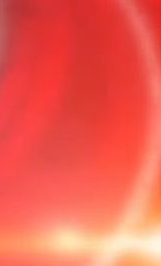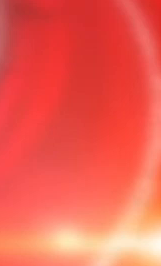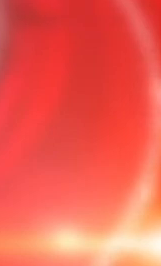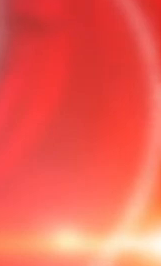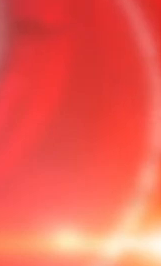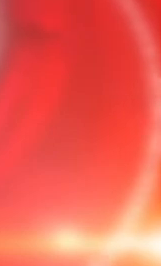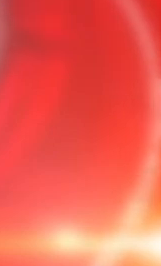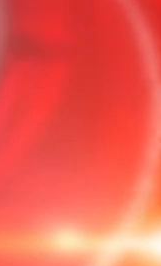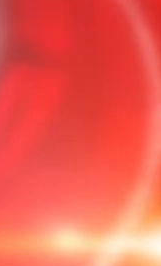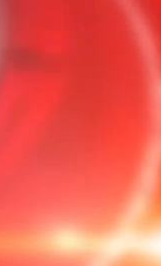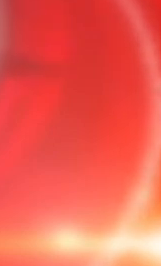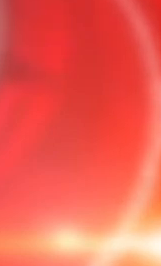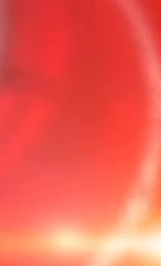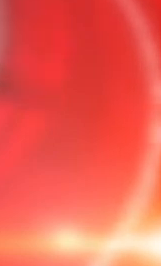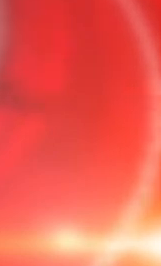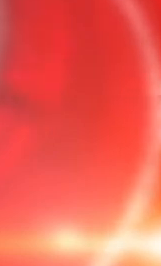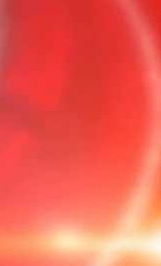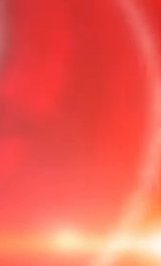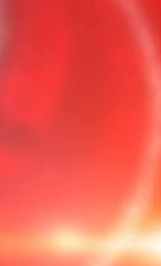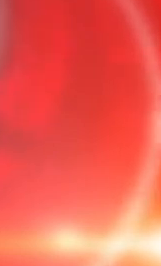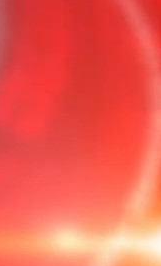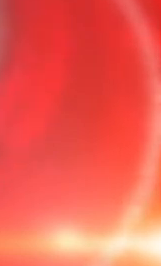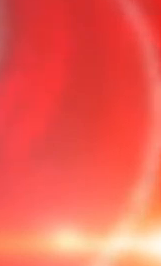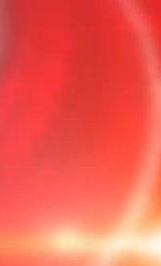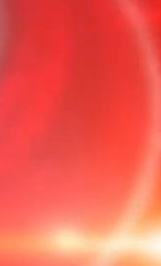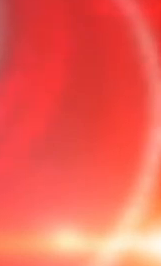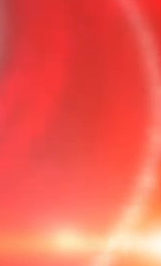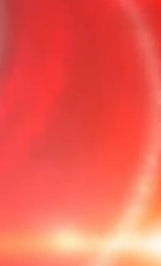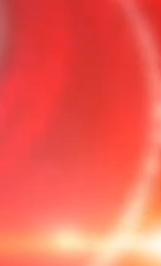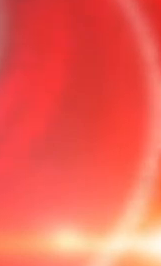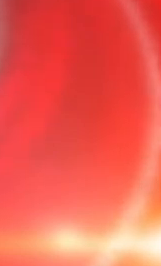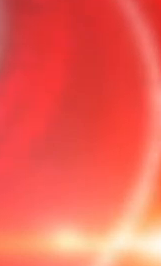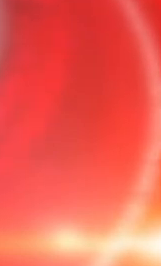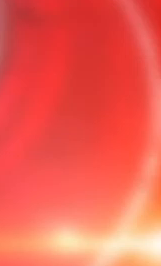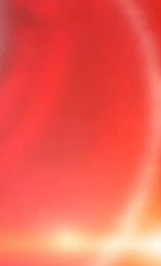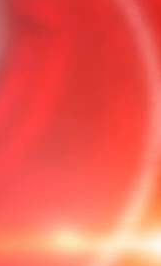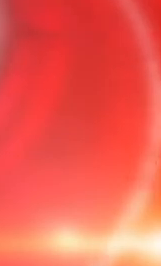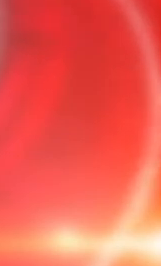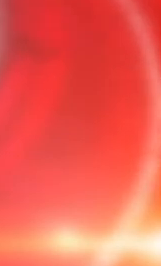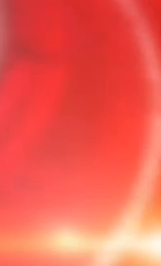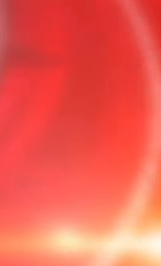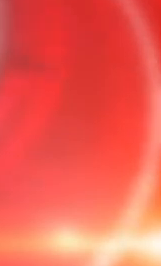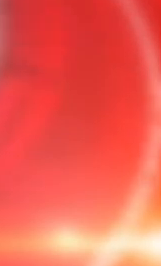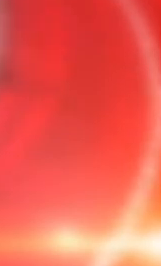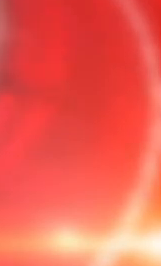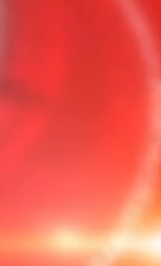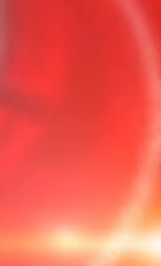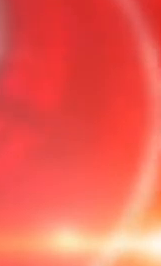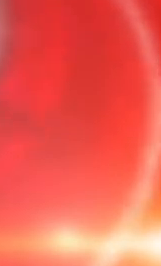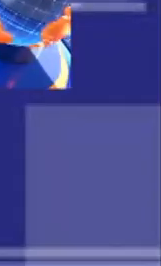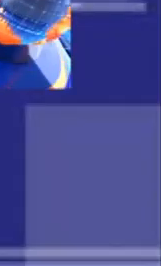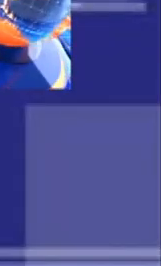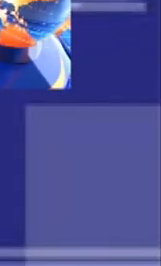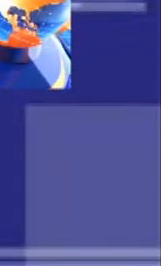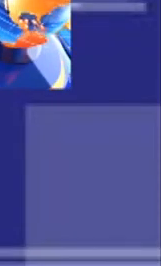Vă salut! Sunt Victor Buzdugan și vă prezint știrile alternative la Media TV Cimișlia cu traducere mimico-gestuală de Vera Dutco.